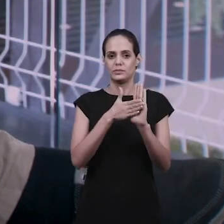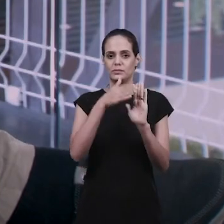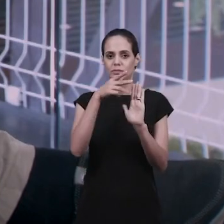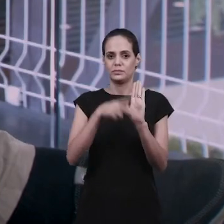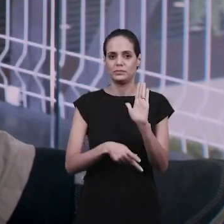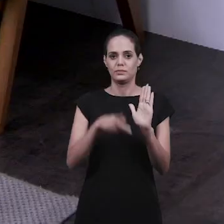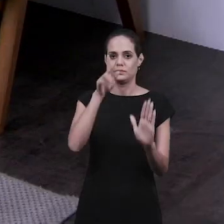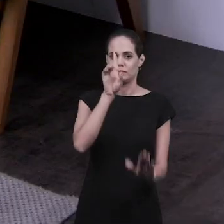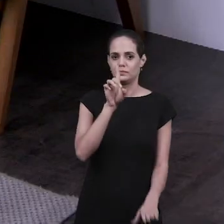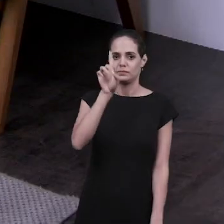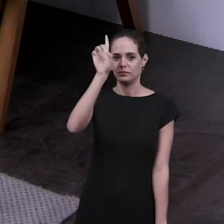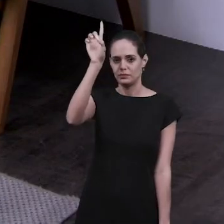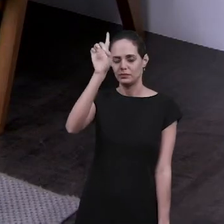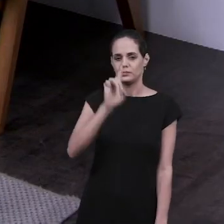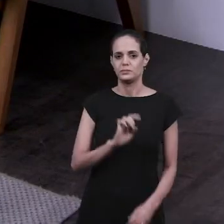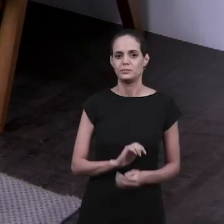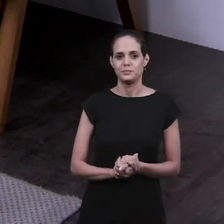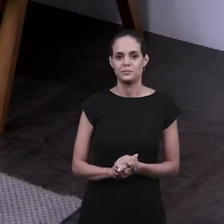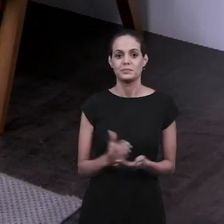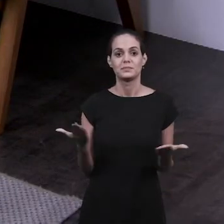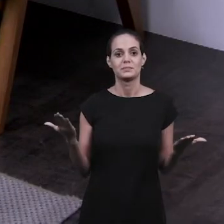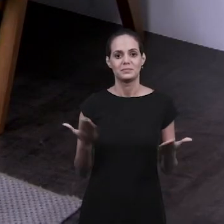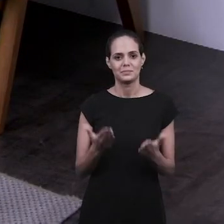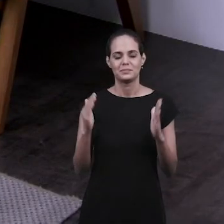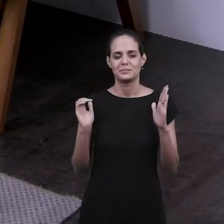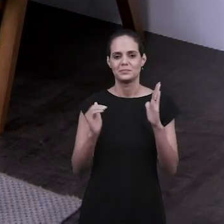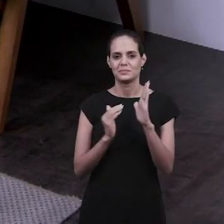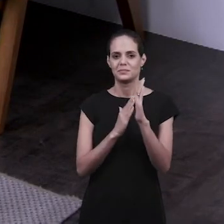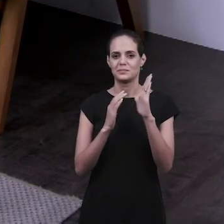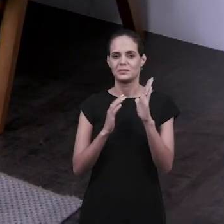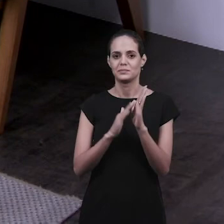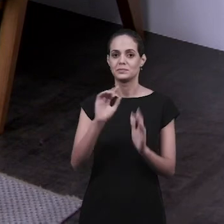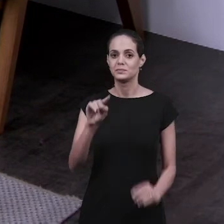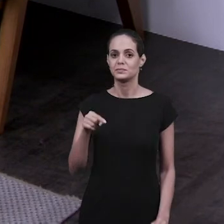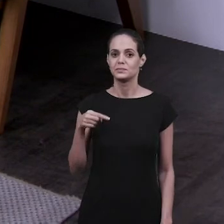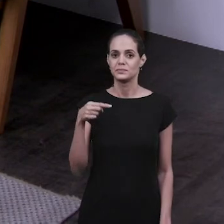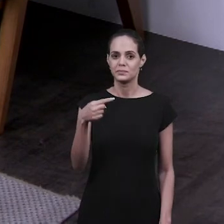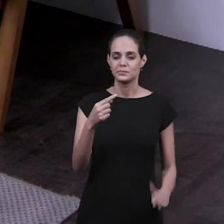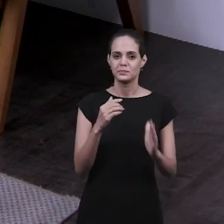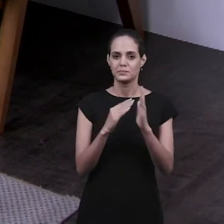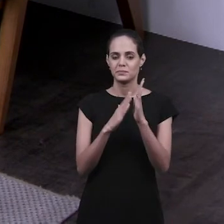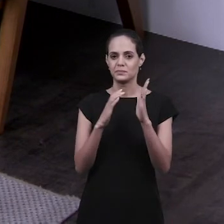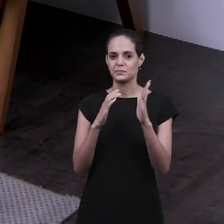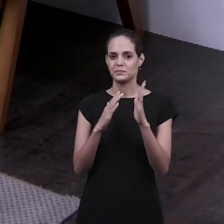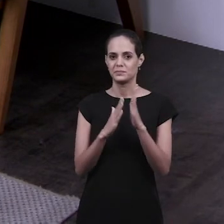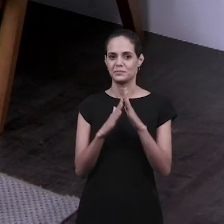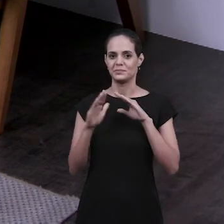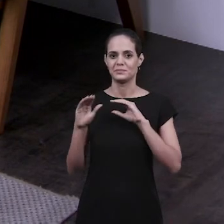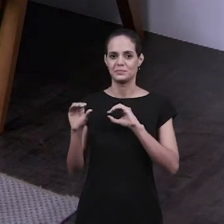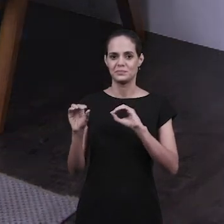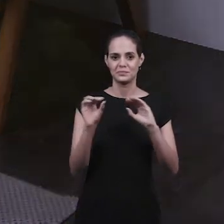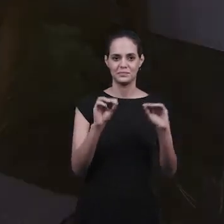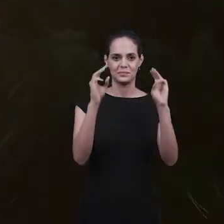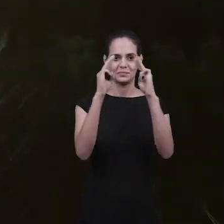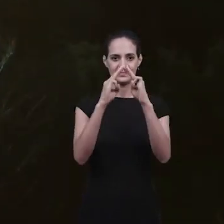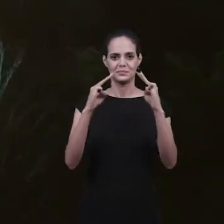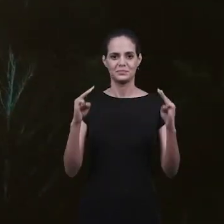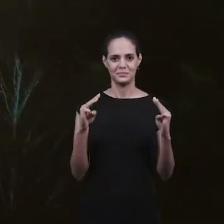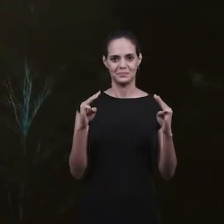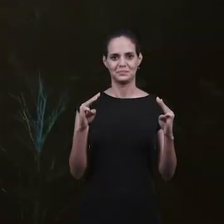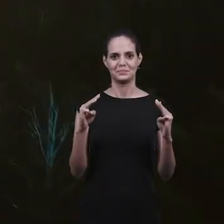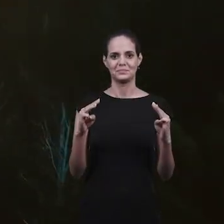Dieu. Maintenant, nous allons chanter la louange. Juste après, vous regardez le volet Leçons du Manaïm.